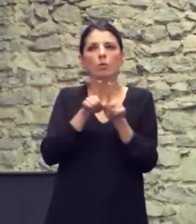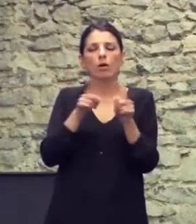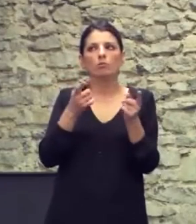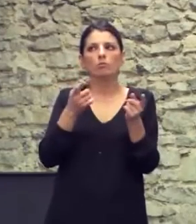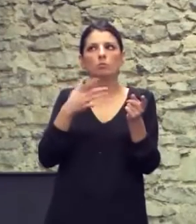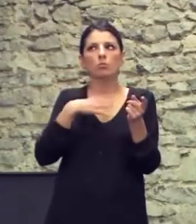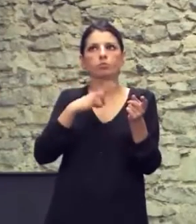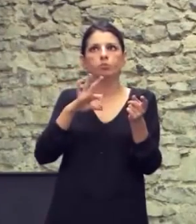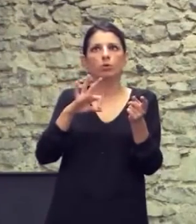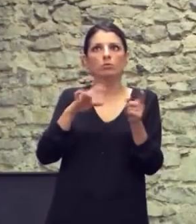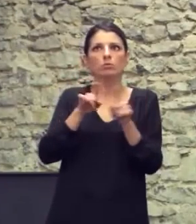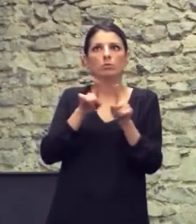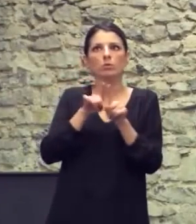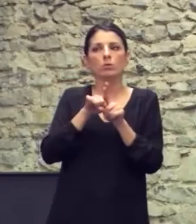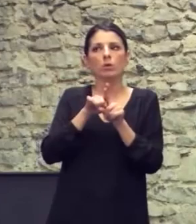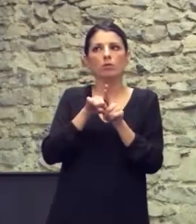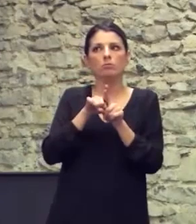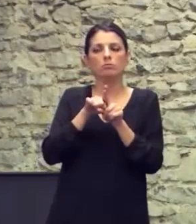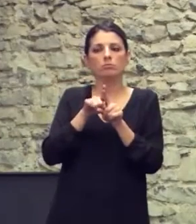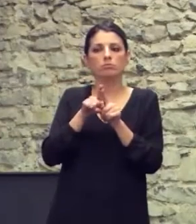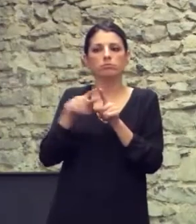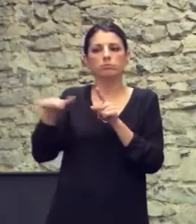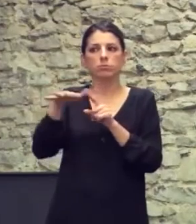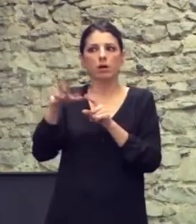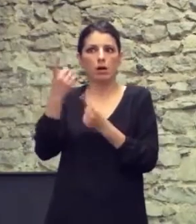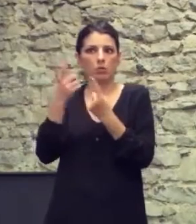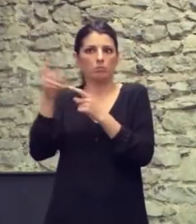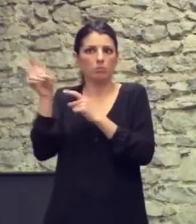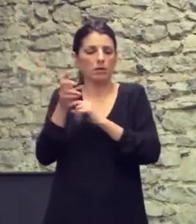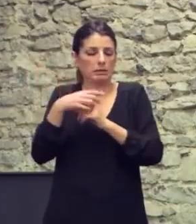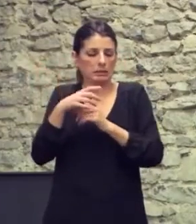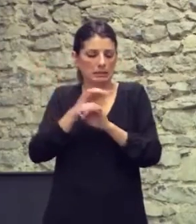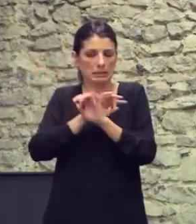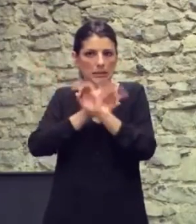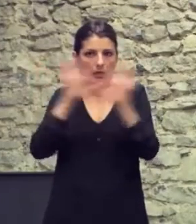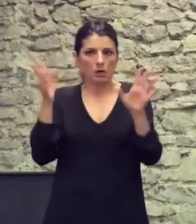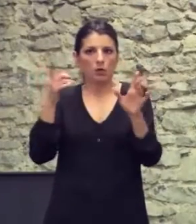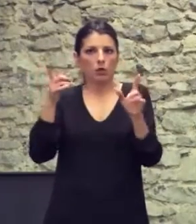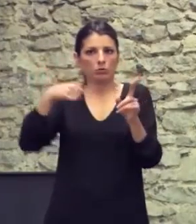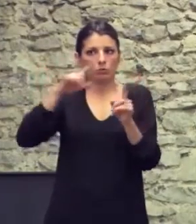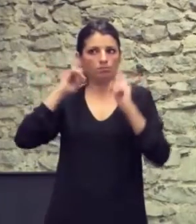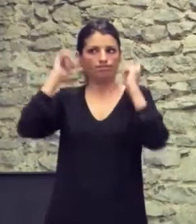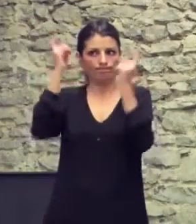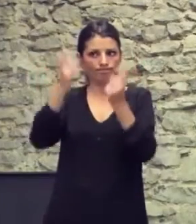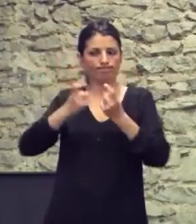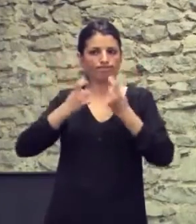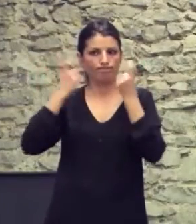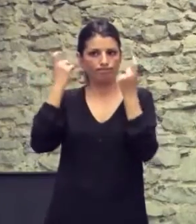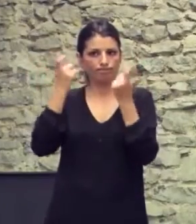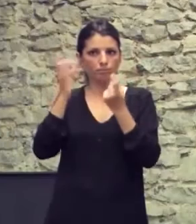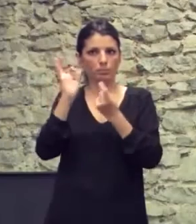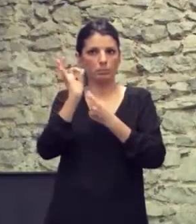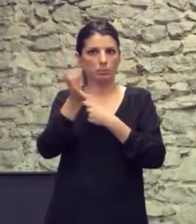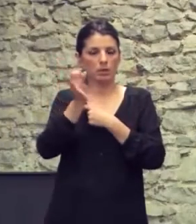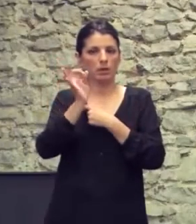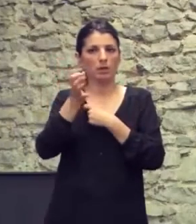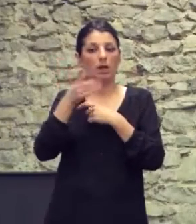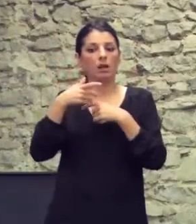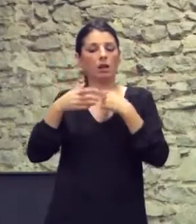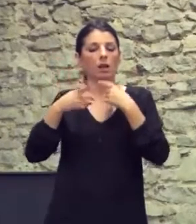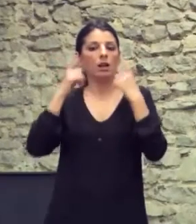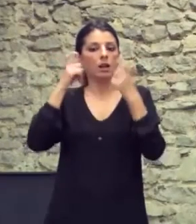bueno, lekuan hitzetatik begiratzen ari gara, eta gustut importantea dela esatea, ari garela saiatzen, eta saiatzen ari garenean, pues egin behar duguna